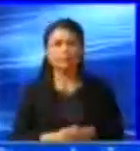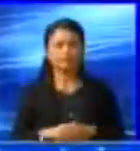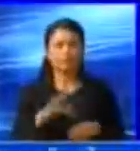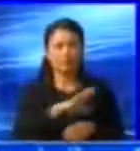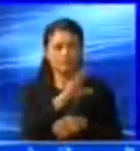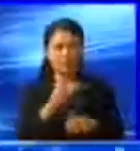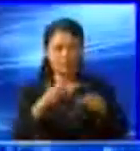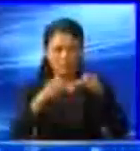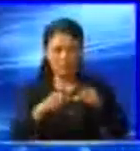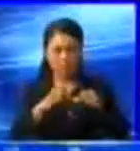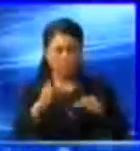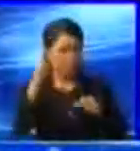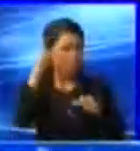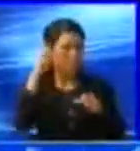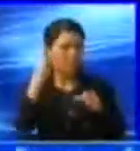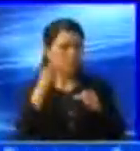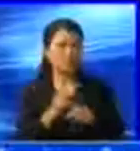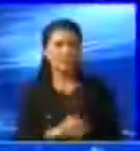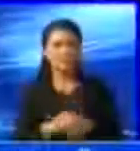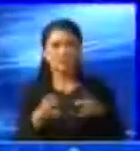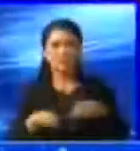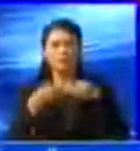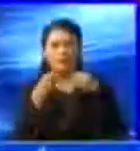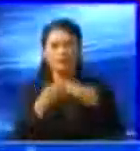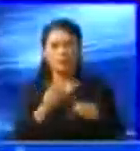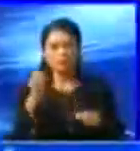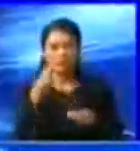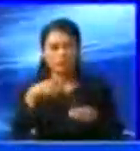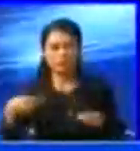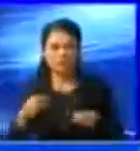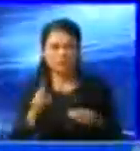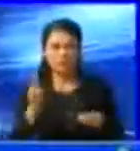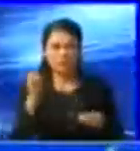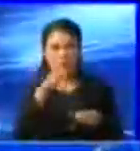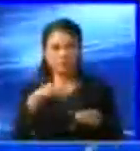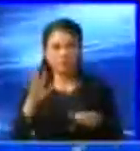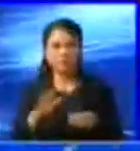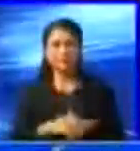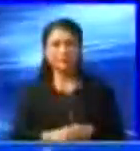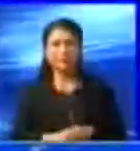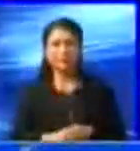ទៅលើវិស័យនាំចេញទេសចរសំណង់និងវិស័យកសិកម្មជាដើមប្រយោងបានចាប់ផ្ដើមនៃការផ្ដល់ផ្លែផ្កានៃនយោបាយប្រសិទ្ធកម្មសេដ្ឋកិច្ចរបស់សម្ដេចតេជោហ៊ុនសែនពិសេសប្រសិទ្ធកម្មនៅក្នុងផ្នែកកសិកម្មកម្ពុជានៅតែបន្តគោលនយោបាយនាំអង្គការចេញឲ្យបាន1លានតោនក្នុងឆ្នាំ2015ដដែល